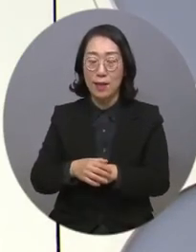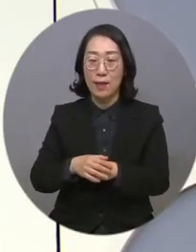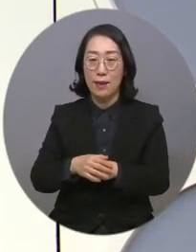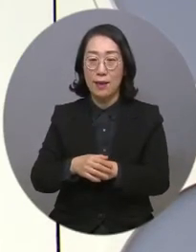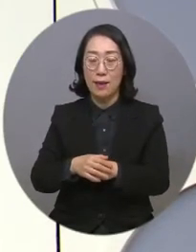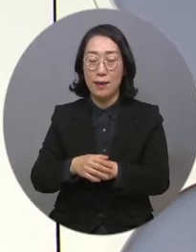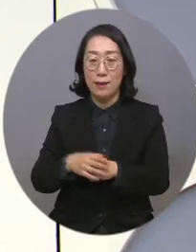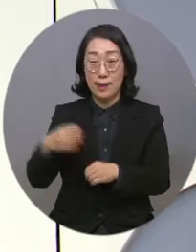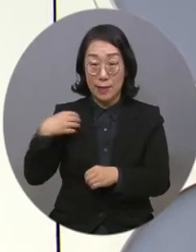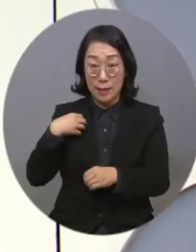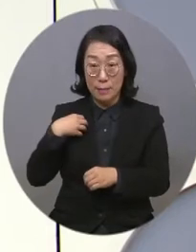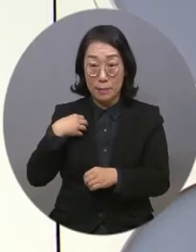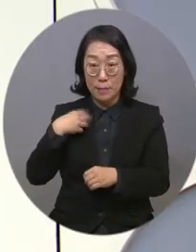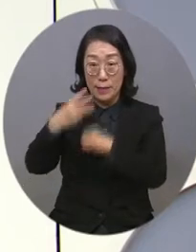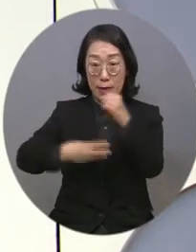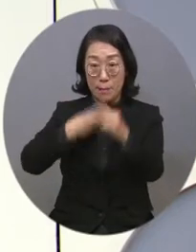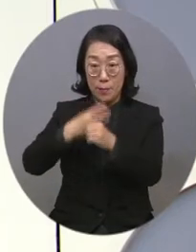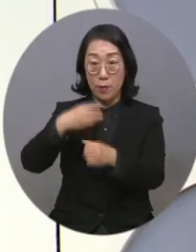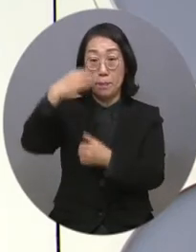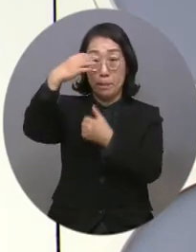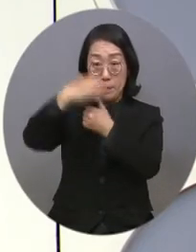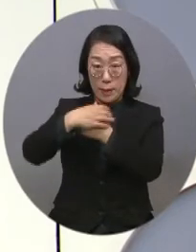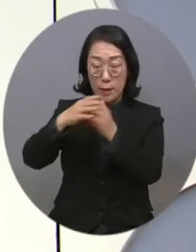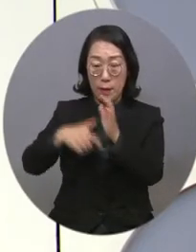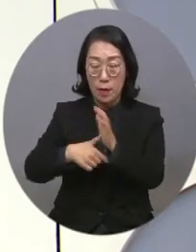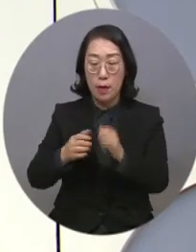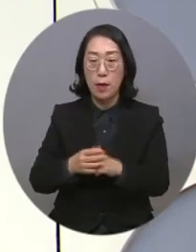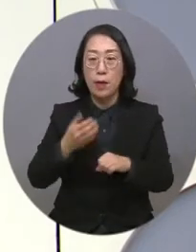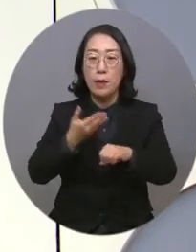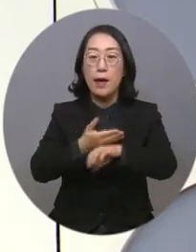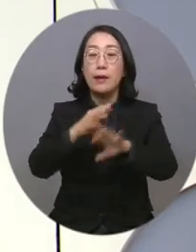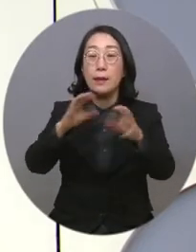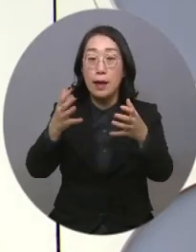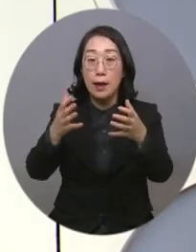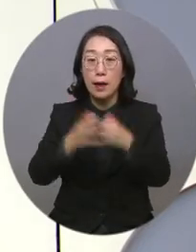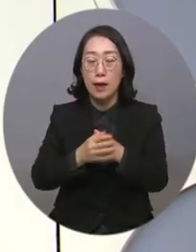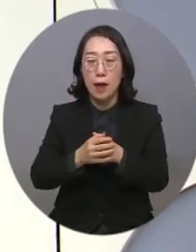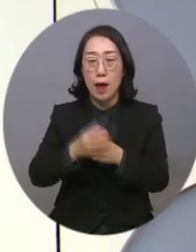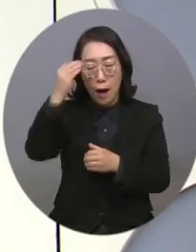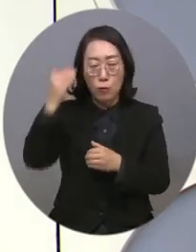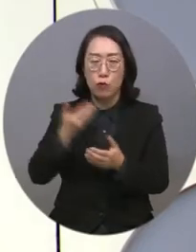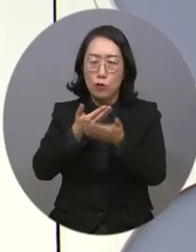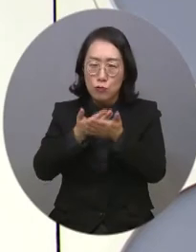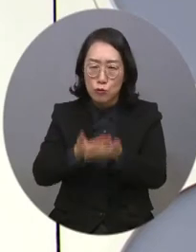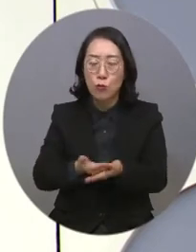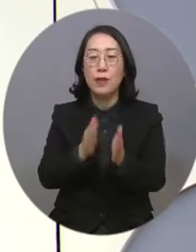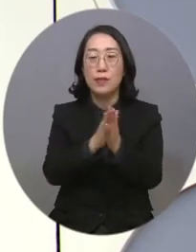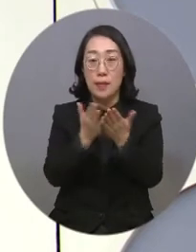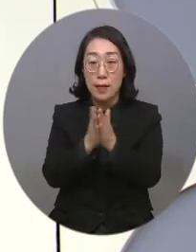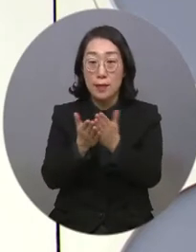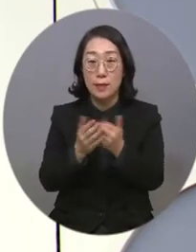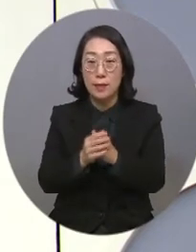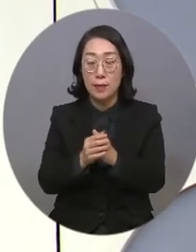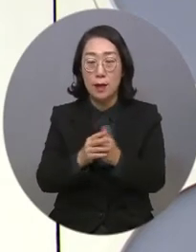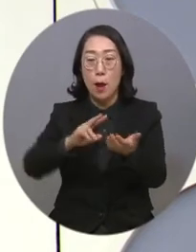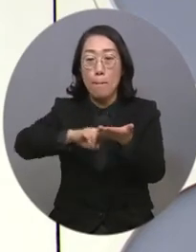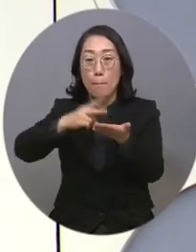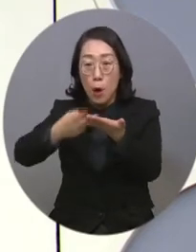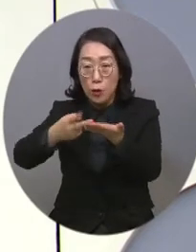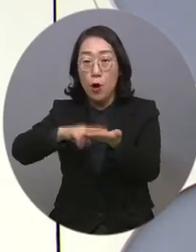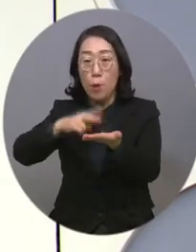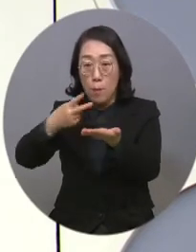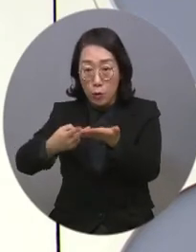근무했었는데요. 그 당시에 이제 번역원에서 전 세계에다가 한국의 중요한 작품들을 번역을 의뢰합니다. 또는 공모도